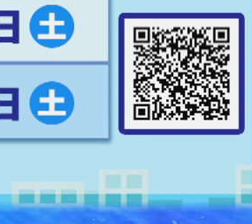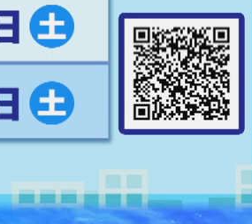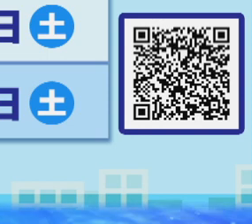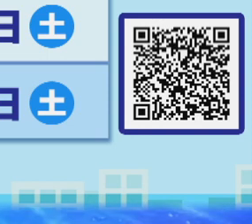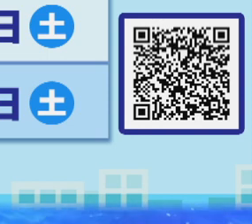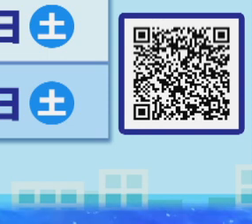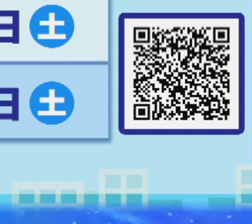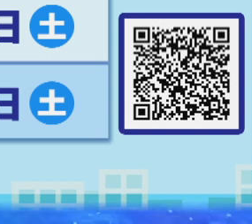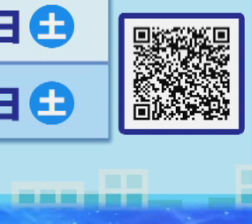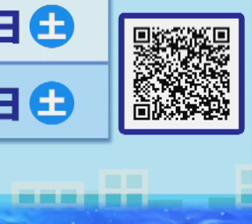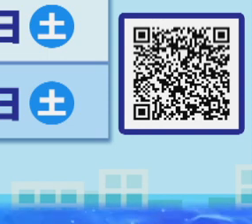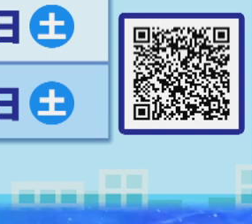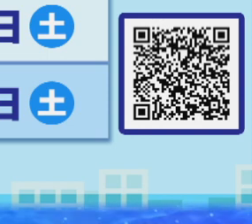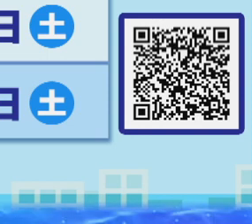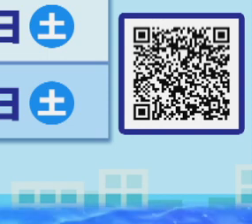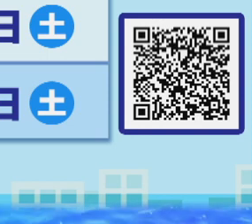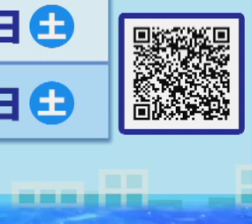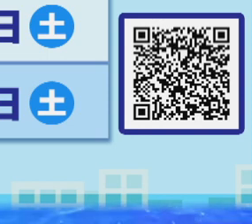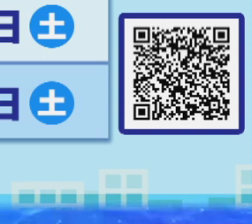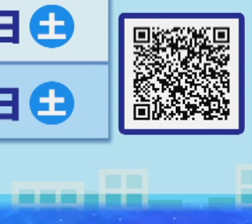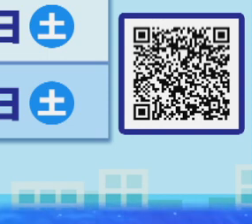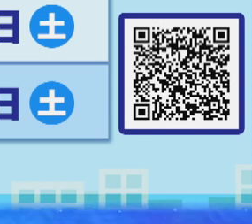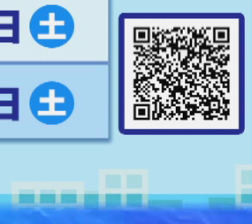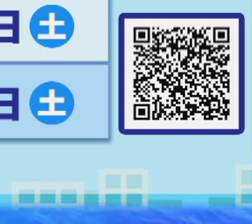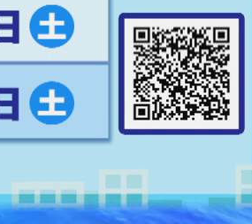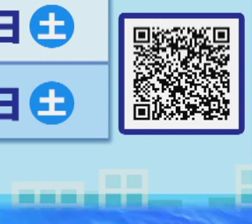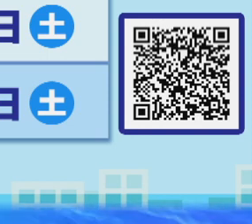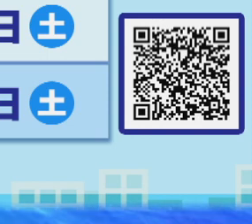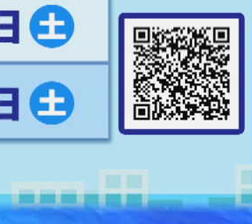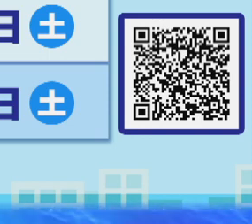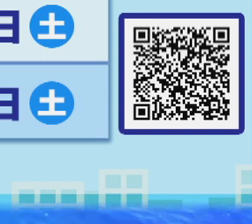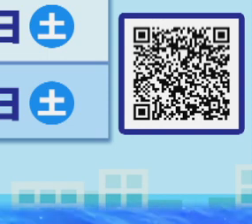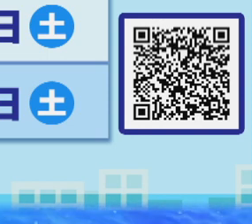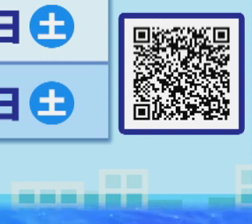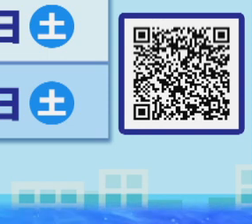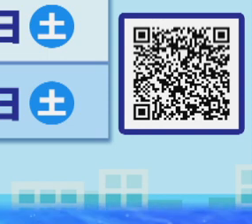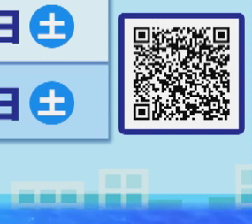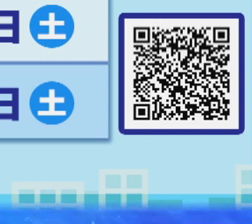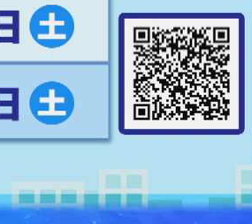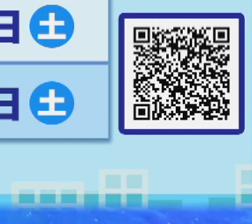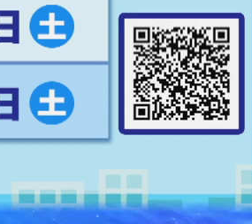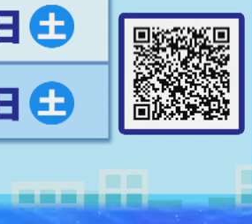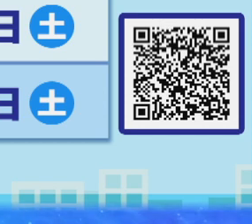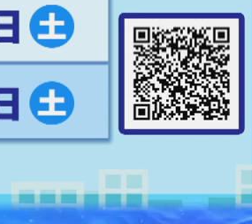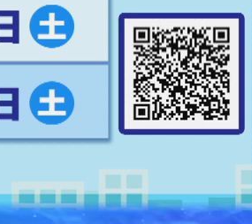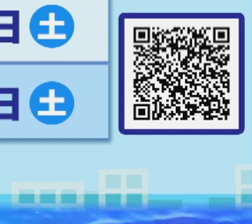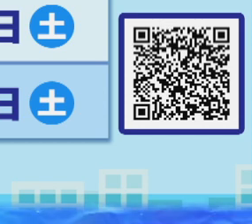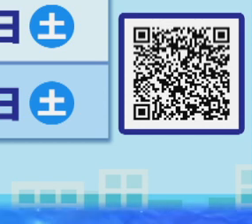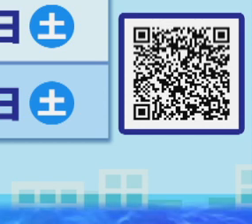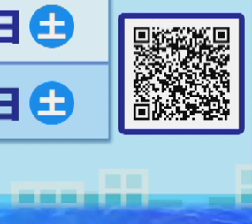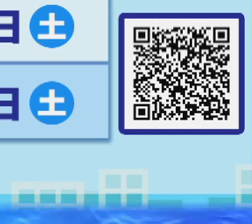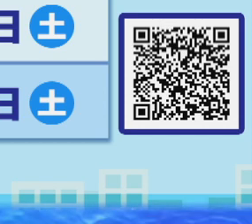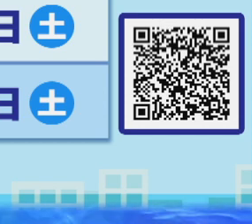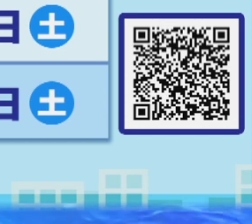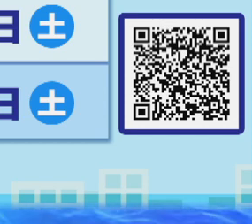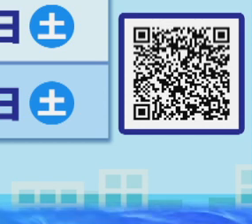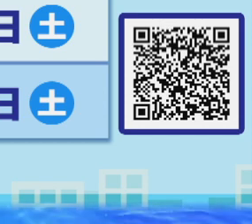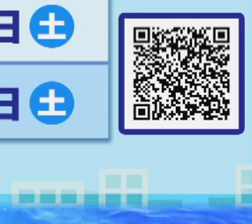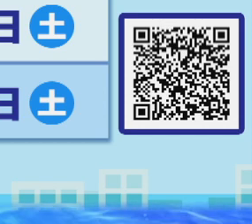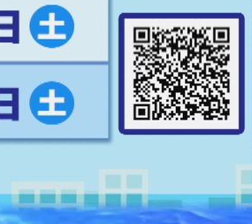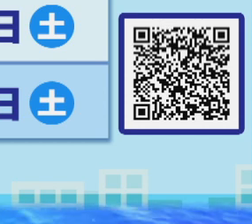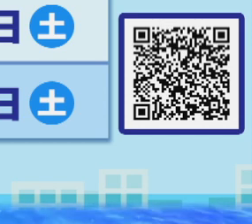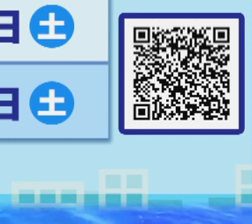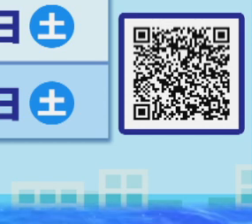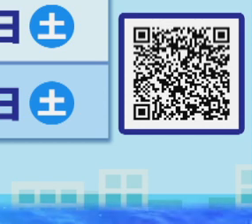接種は武田モデルナ社製ワクチンを使用しメイシアターで行っています。予約開始日と接種